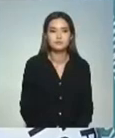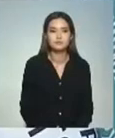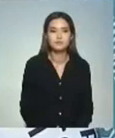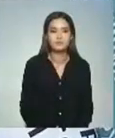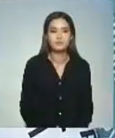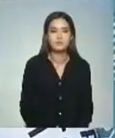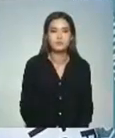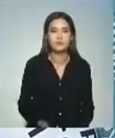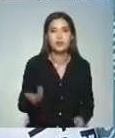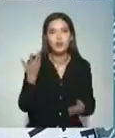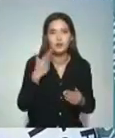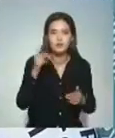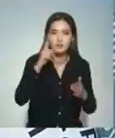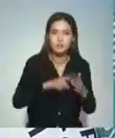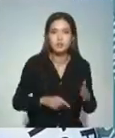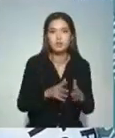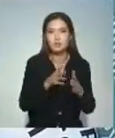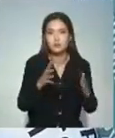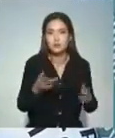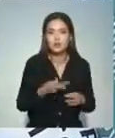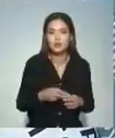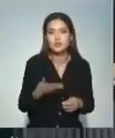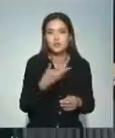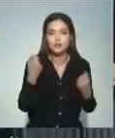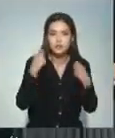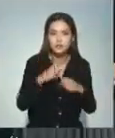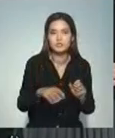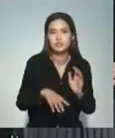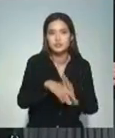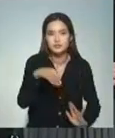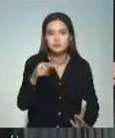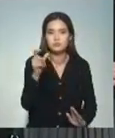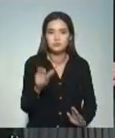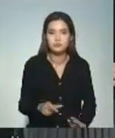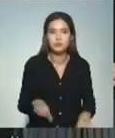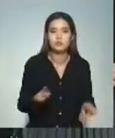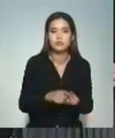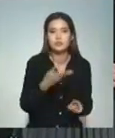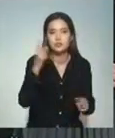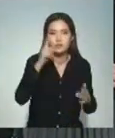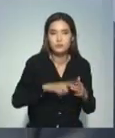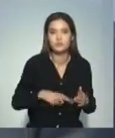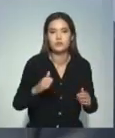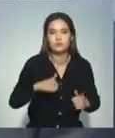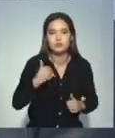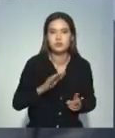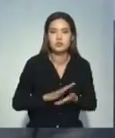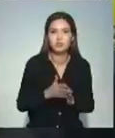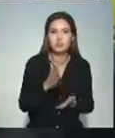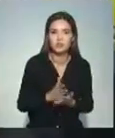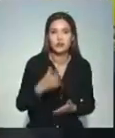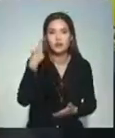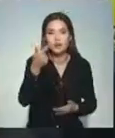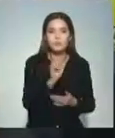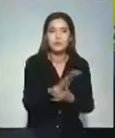Вам оказал доверие весь наш казахстанский народ. Ваша программа, ваши идеи понравились всем. Нация верит, что реформы состоятся. Говоря о